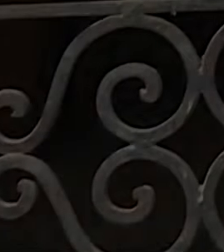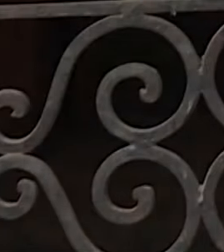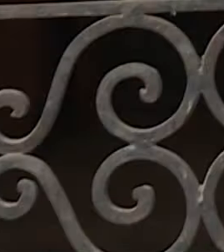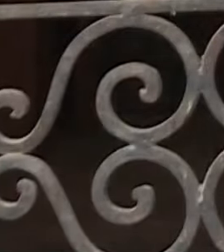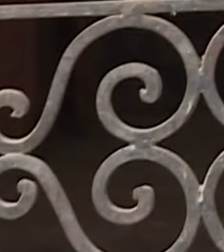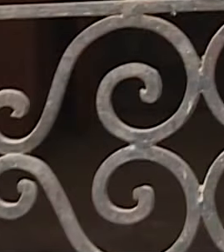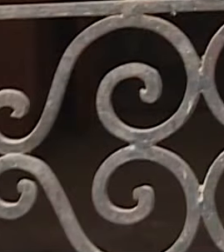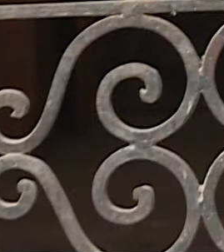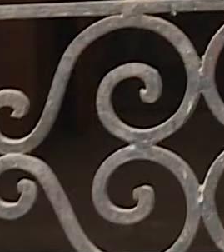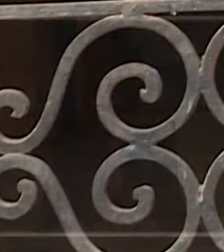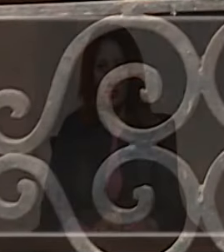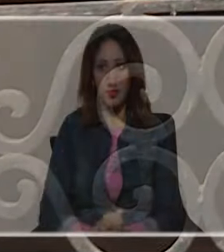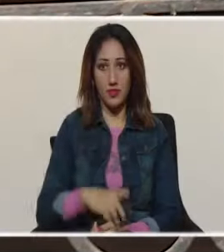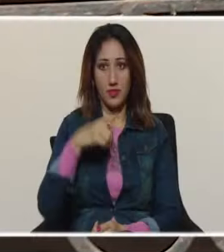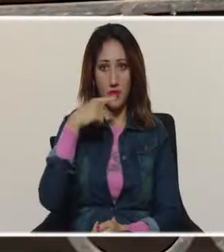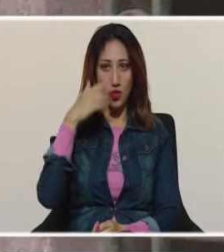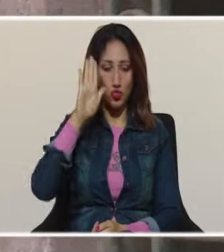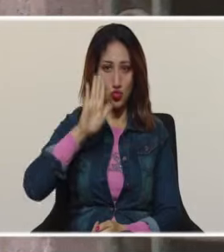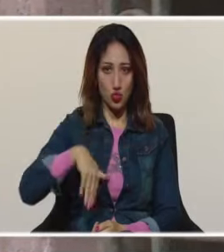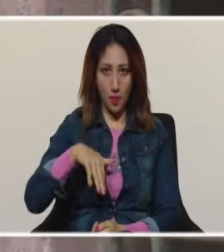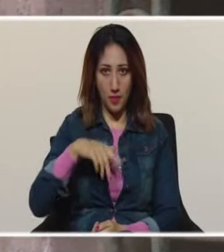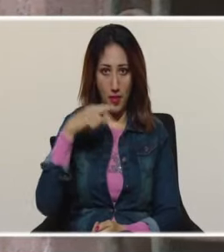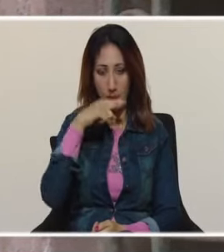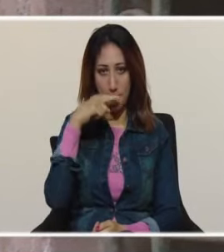من شبرا بعتت لنا أم سيف رسالتها